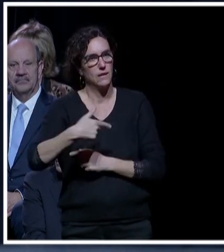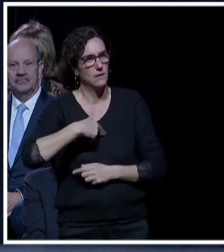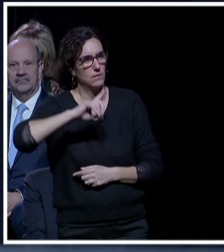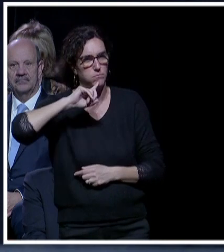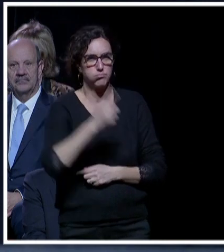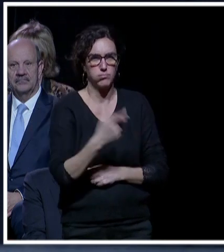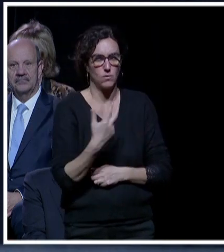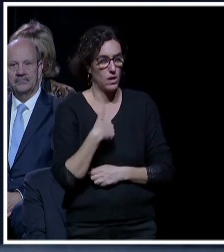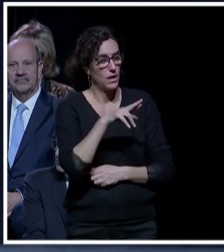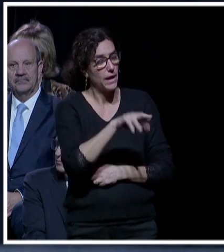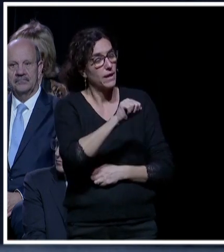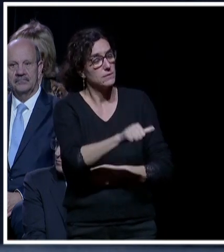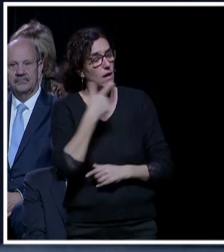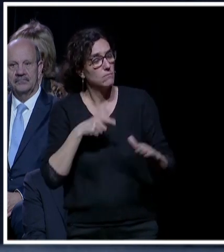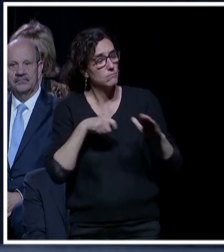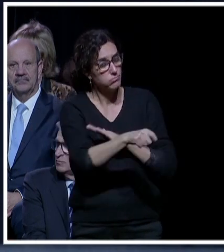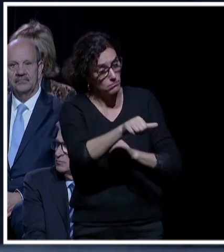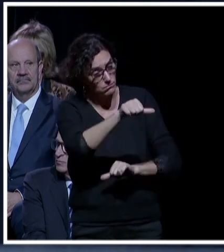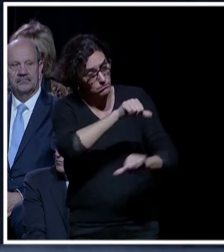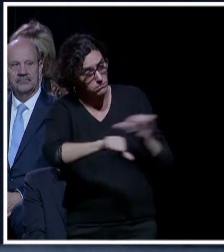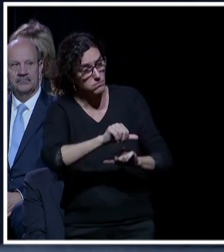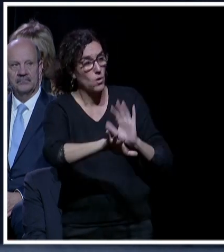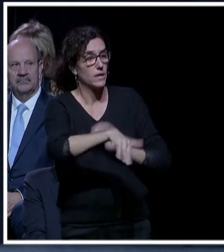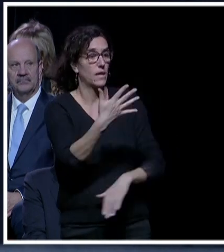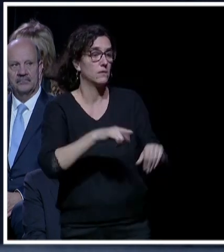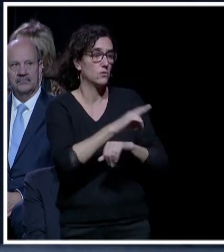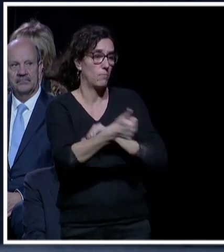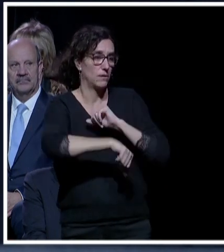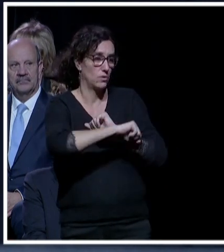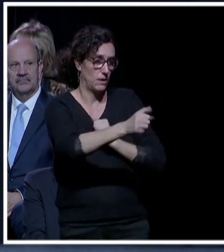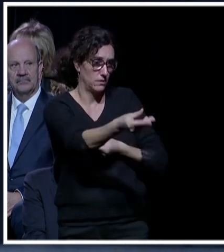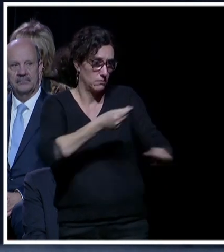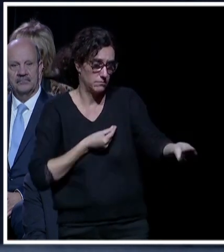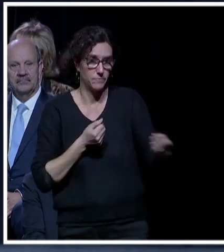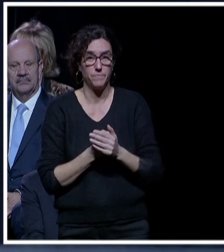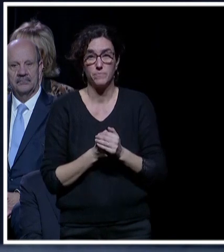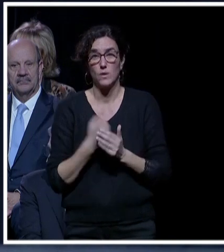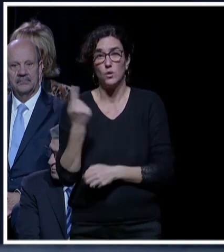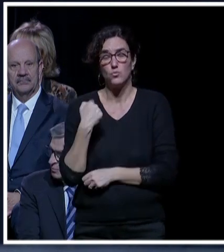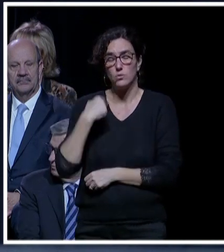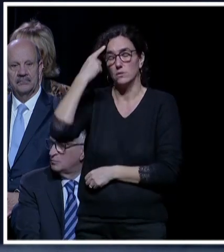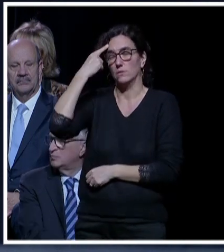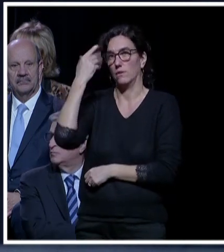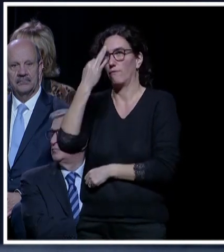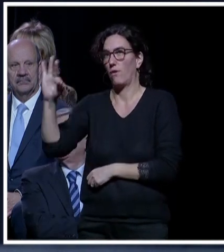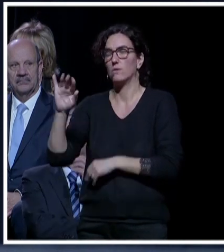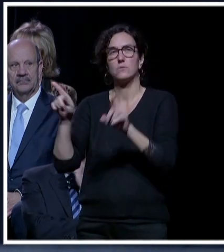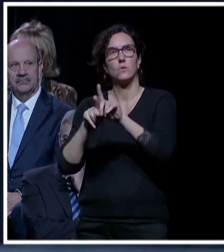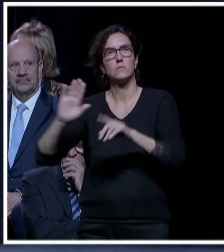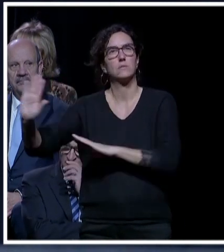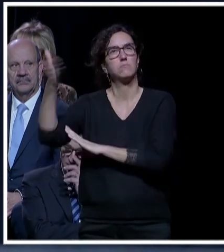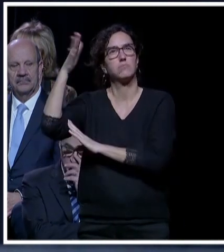du RSA. C'est évidemment en pensant à la France et à notre nation que nous avons défendu avec force